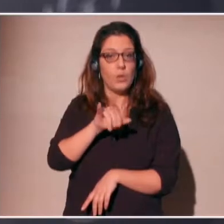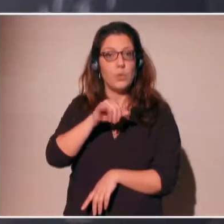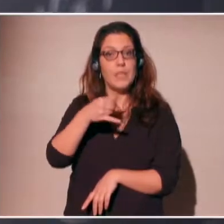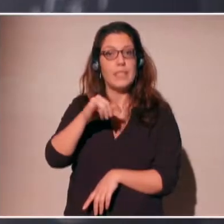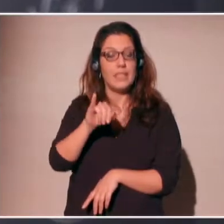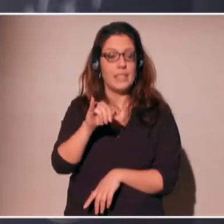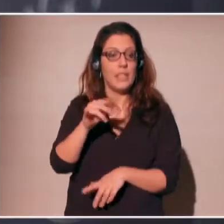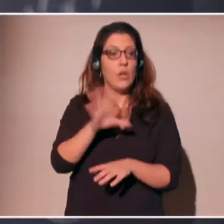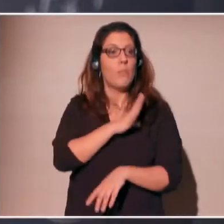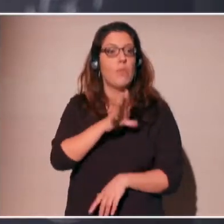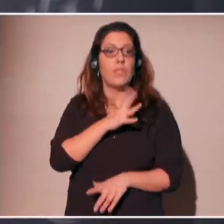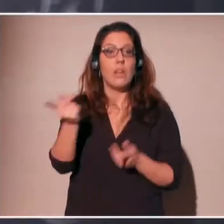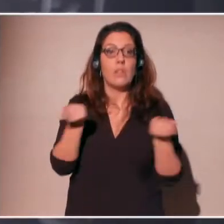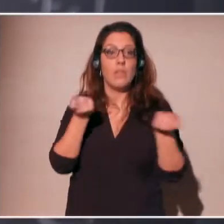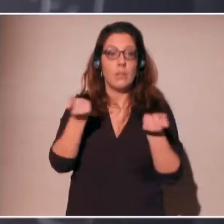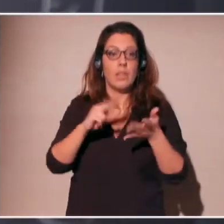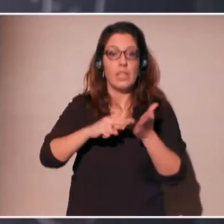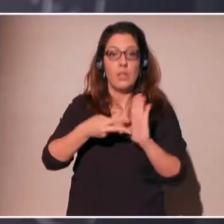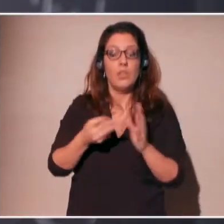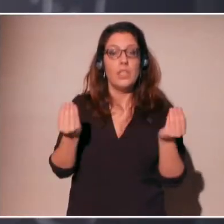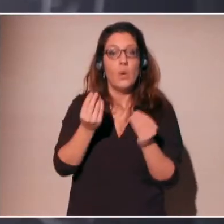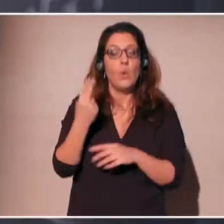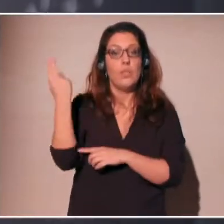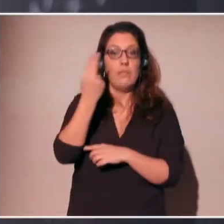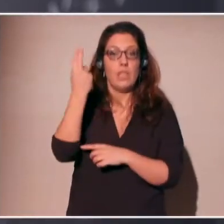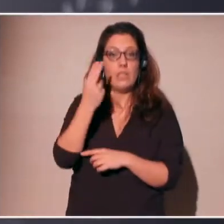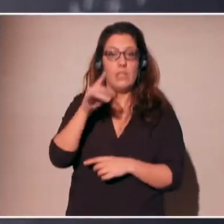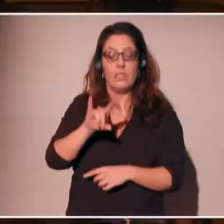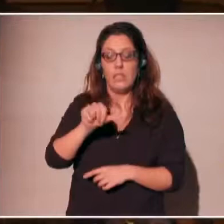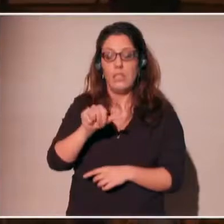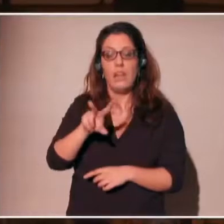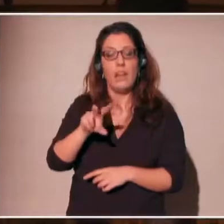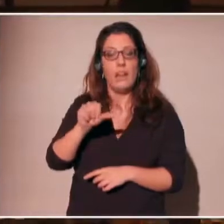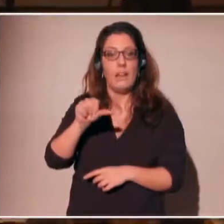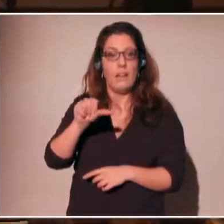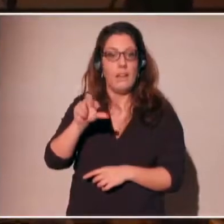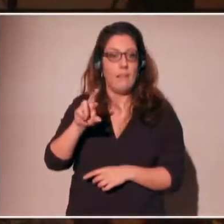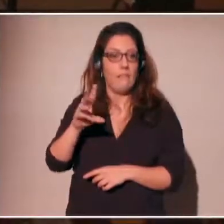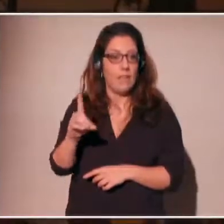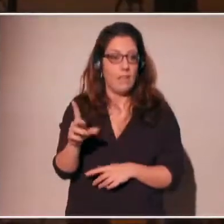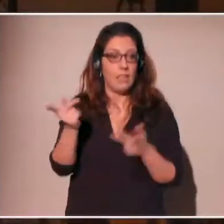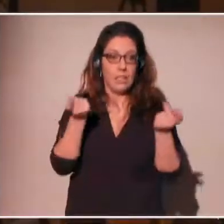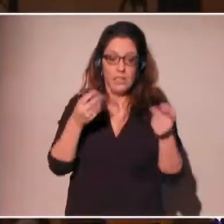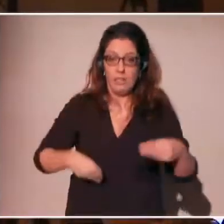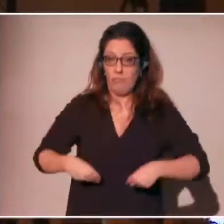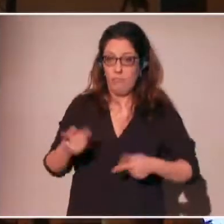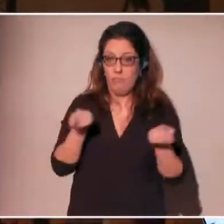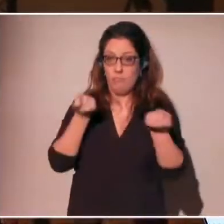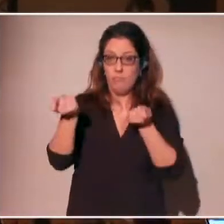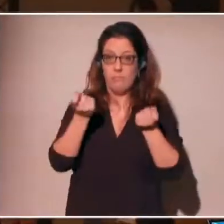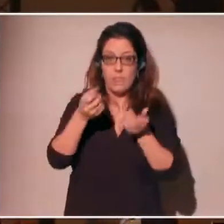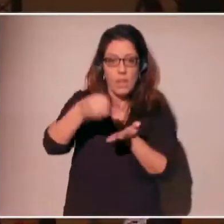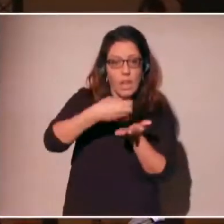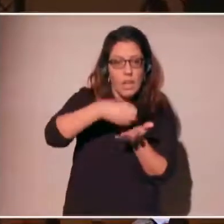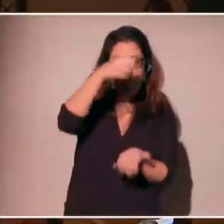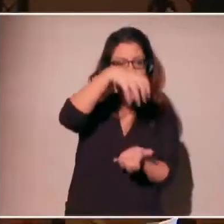de Government and Technology à l'Université de Harvard et qui y dirige le Data Privacy Lab. Et elle y